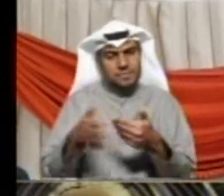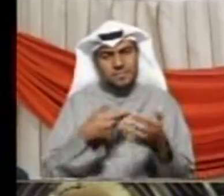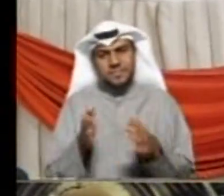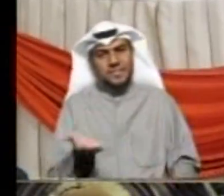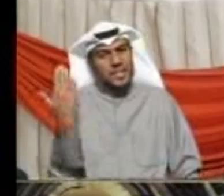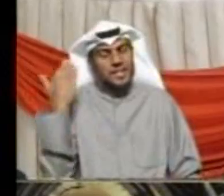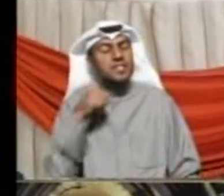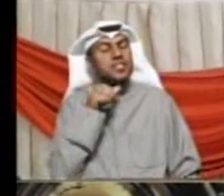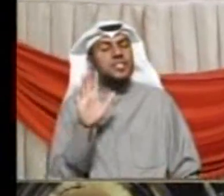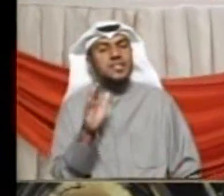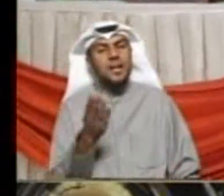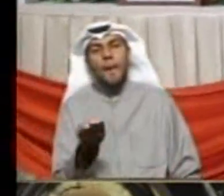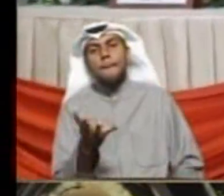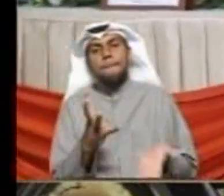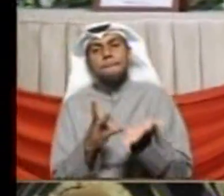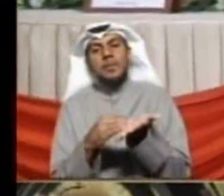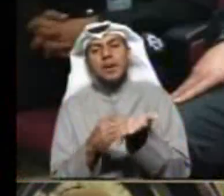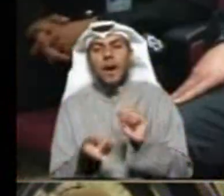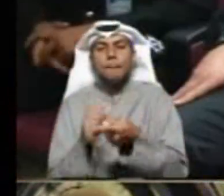العامة للمعلومات المدنية.